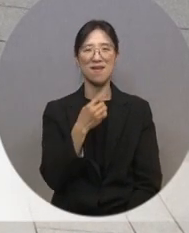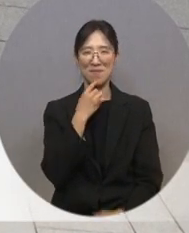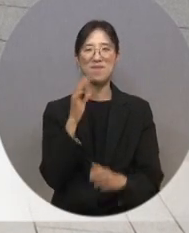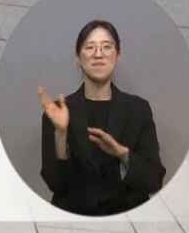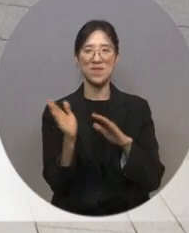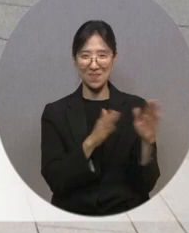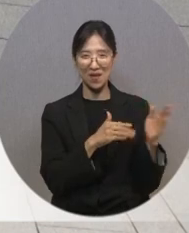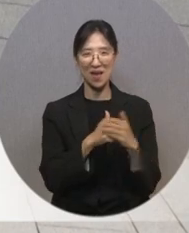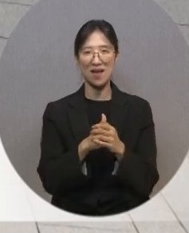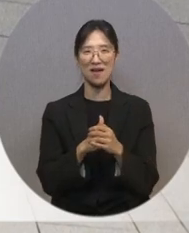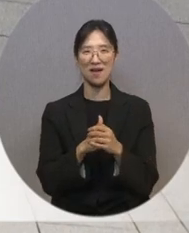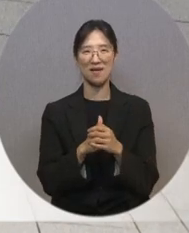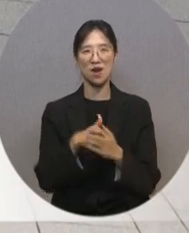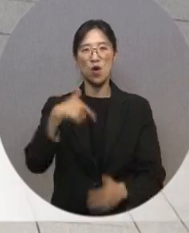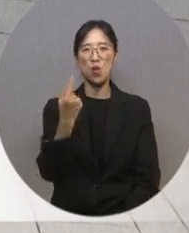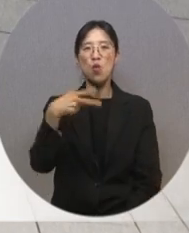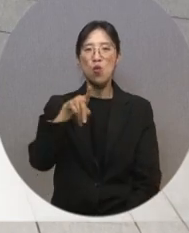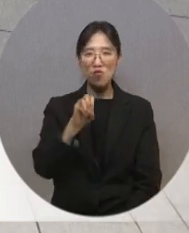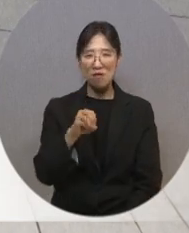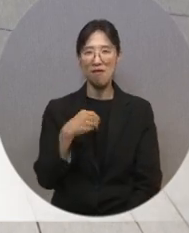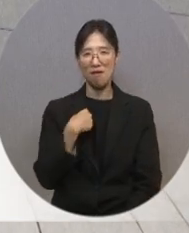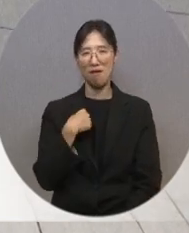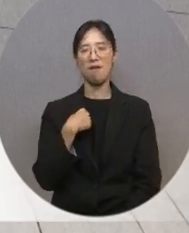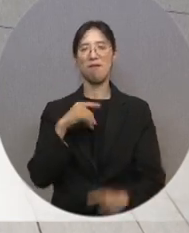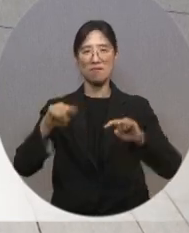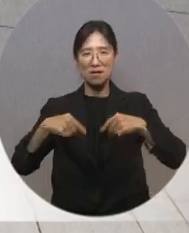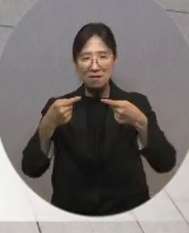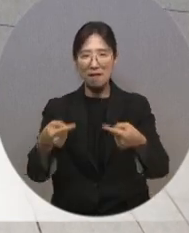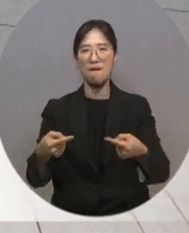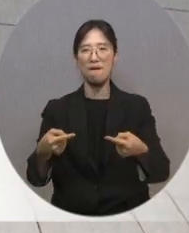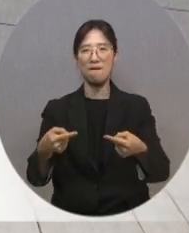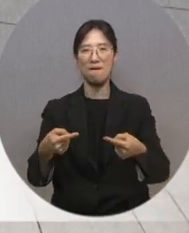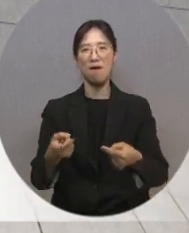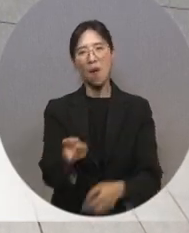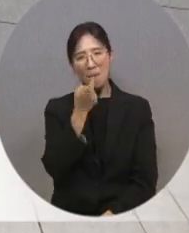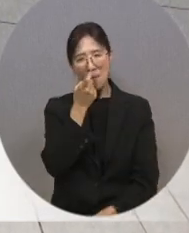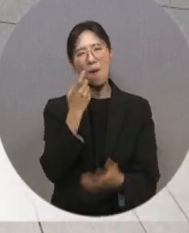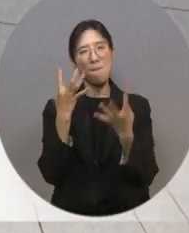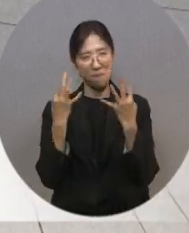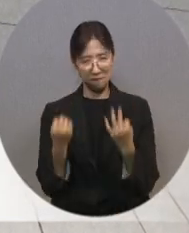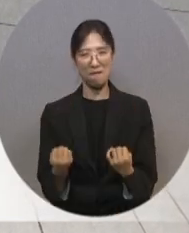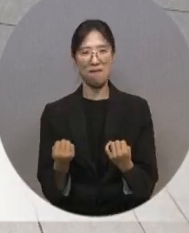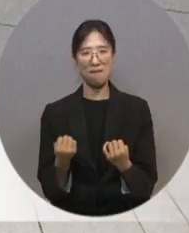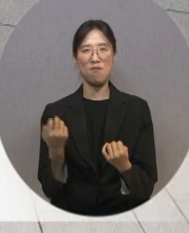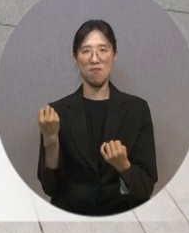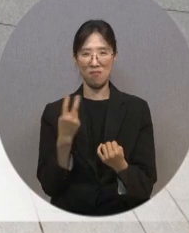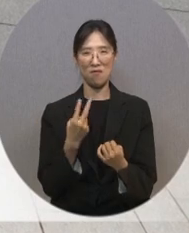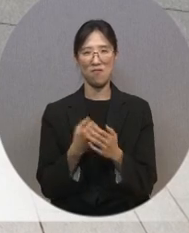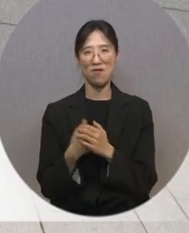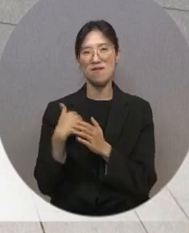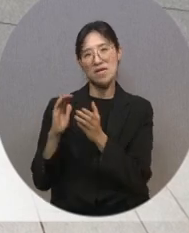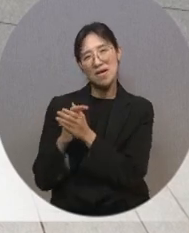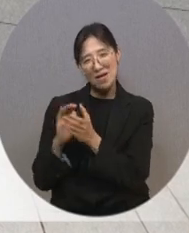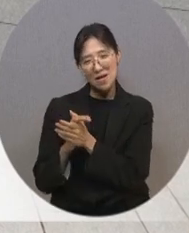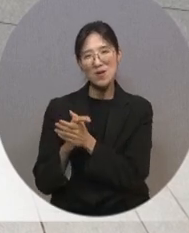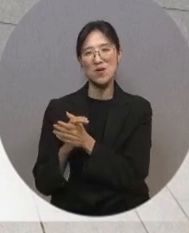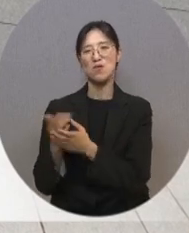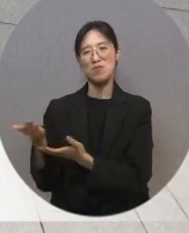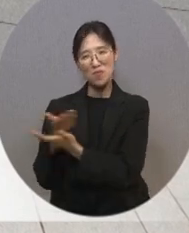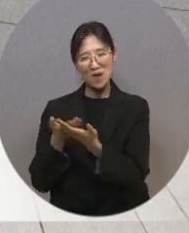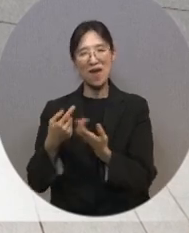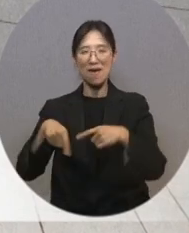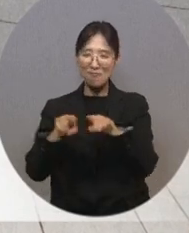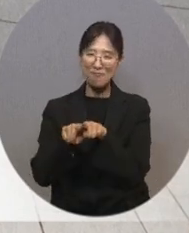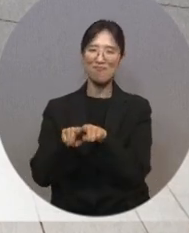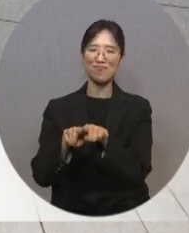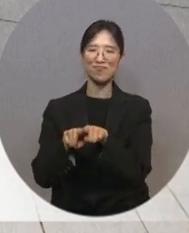떠나서 노선에 왔어요. 참 많은 것도 배우게 되고 참 우리 학우님들과 같이 생활한다는